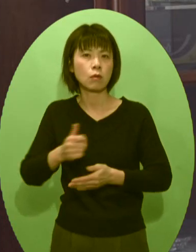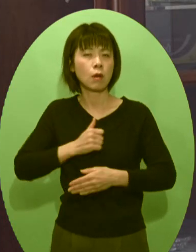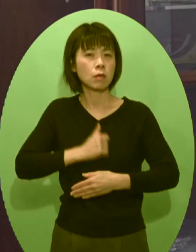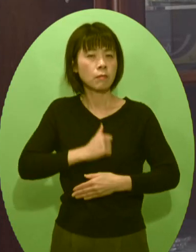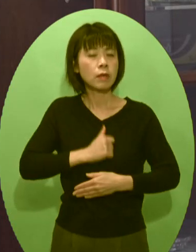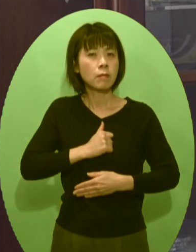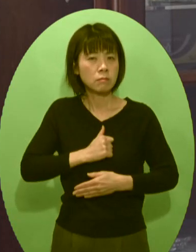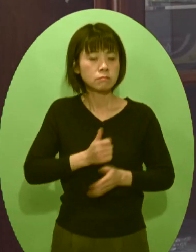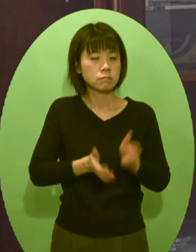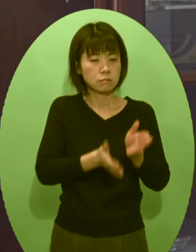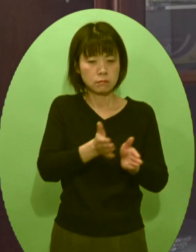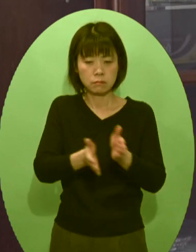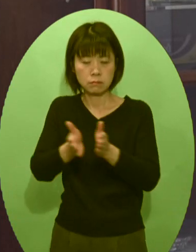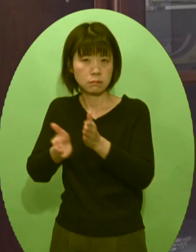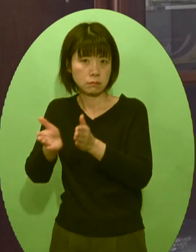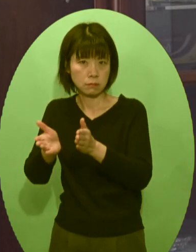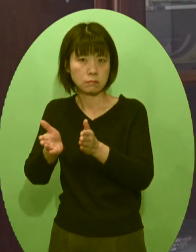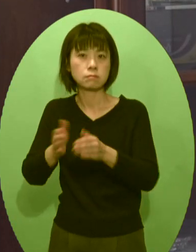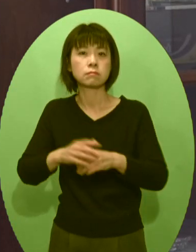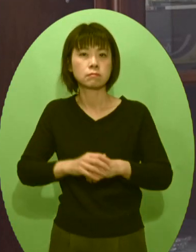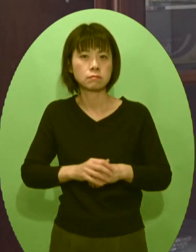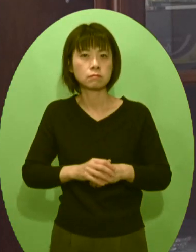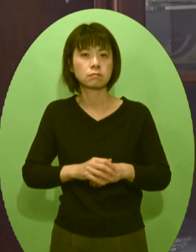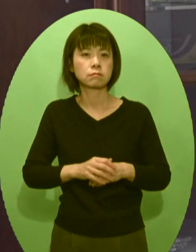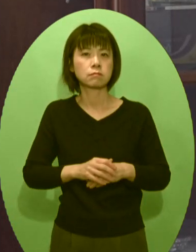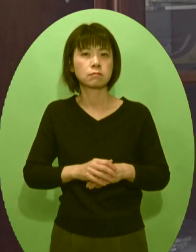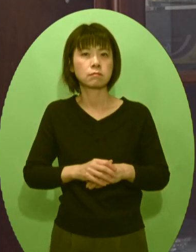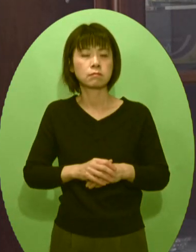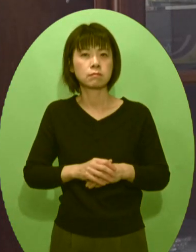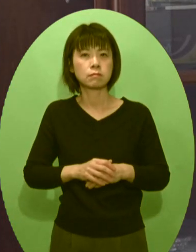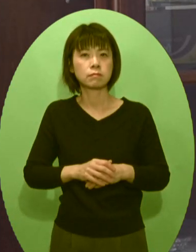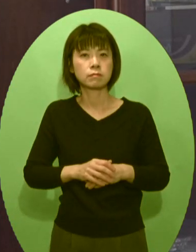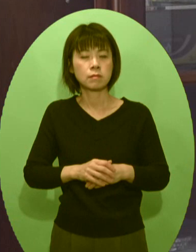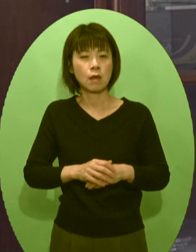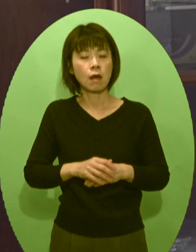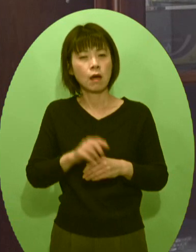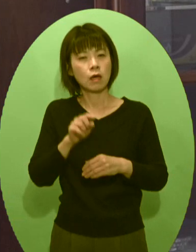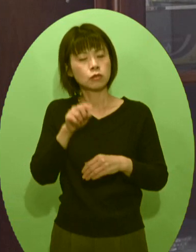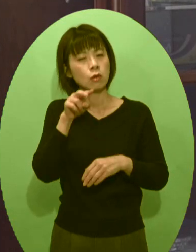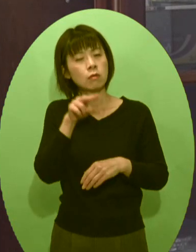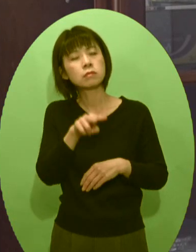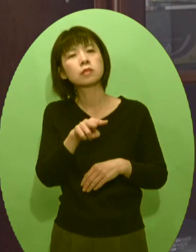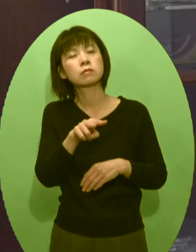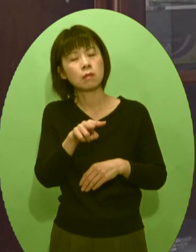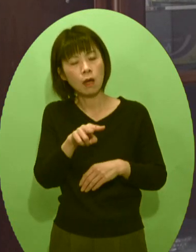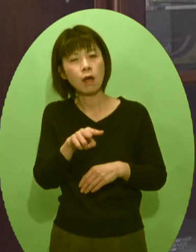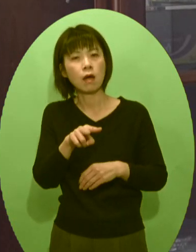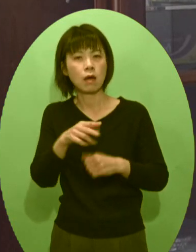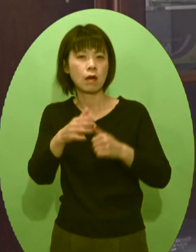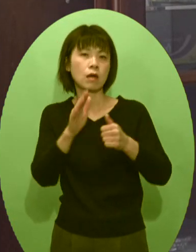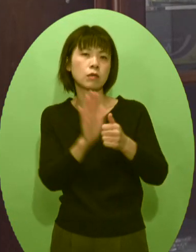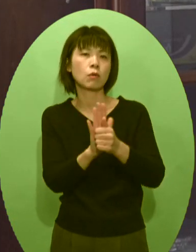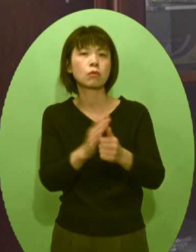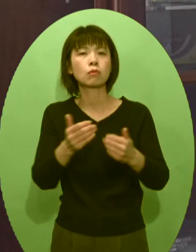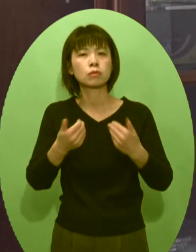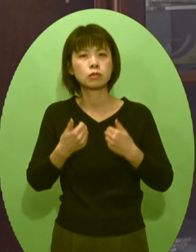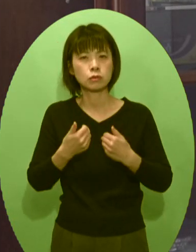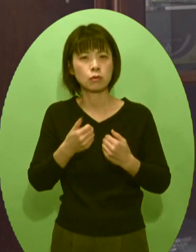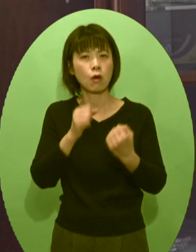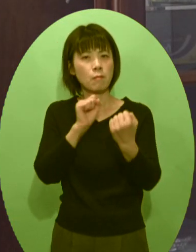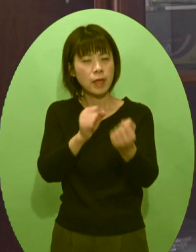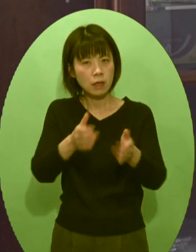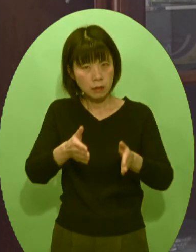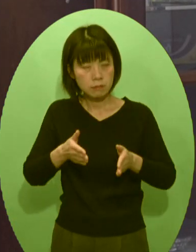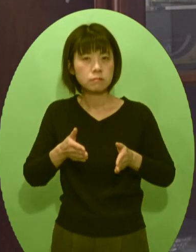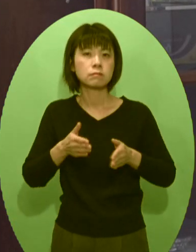当に皆さんも辛い思いの中よく見てもらってますんで、もう我々もやっぱりこれは協力すべきであって理解していくしかない